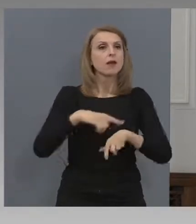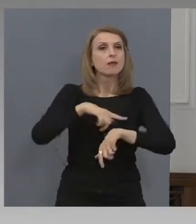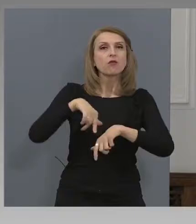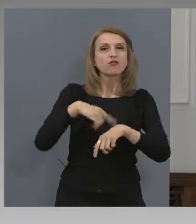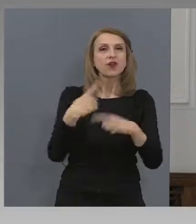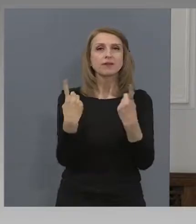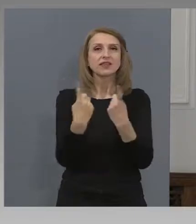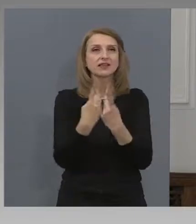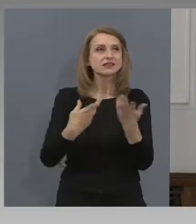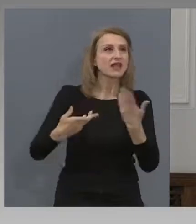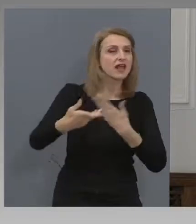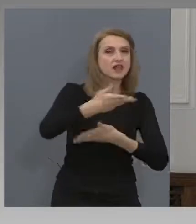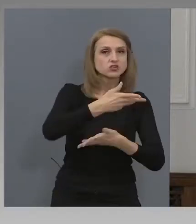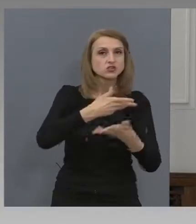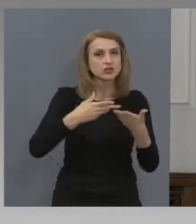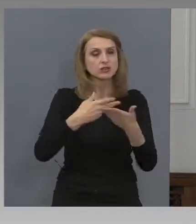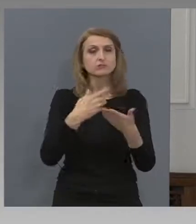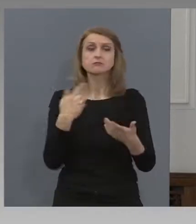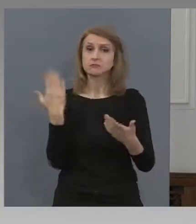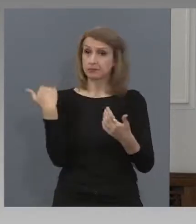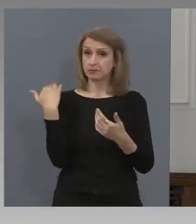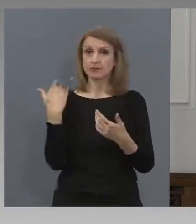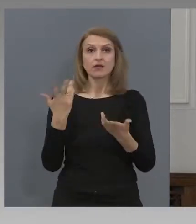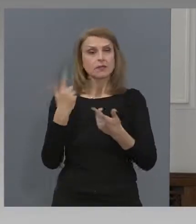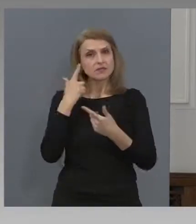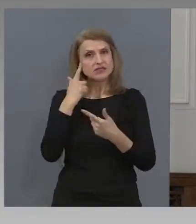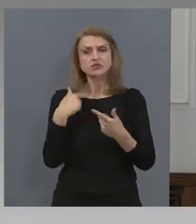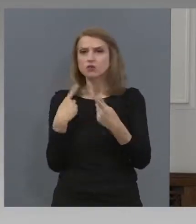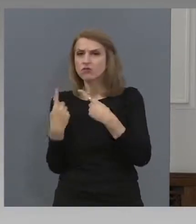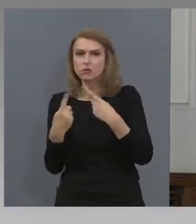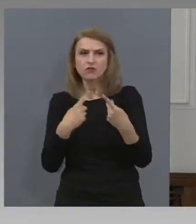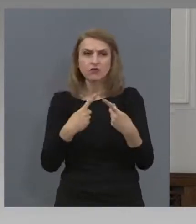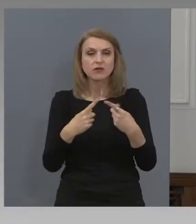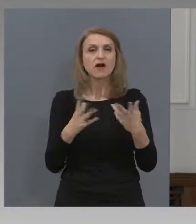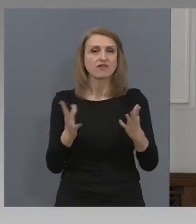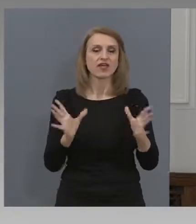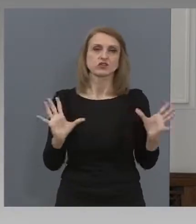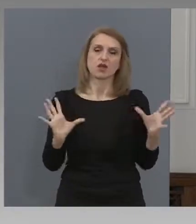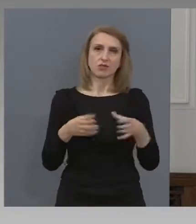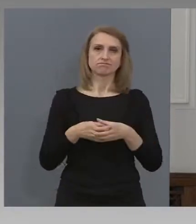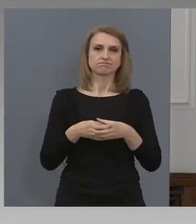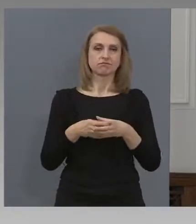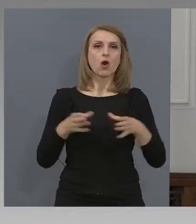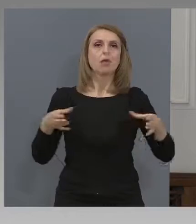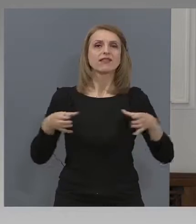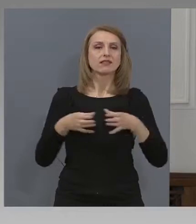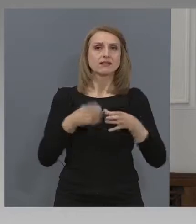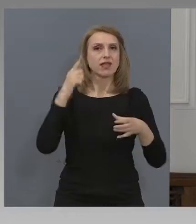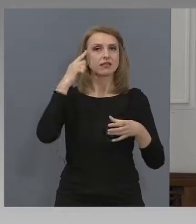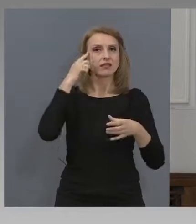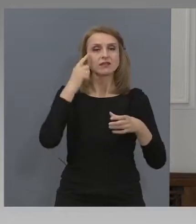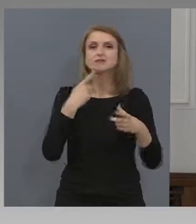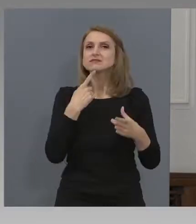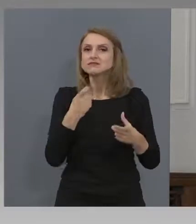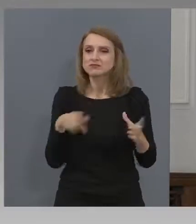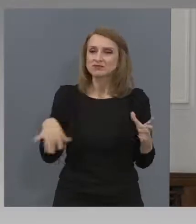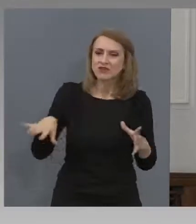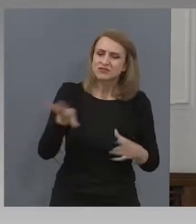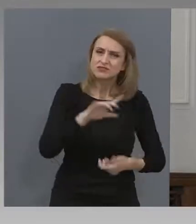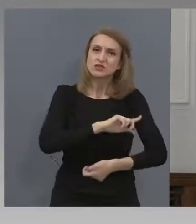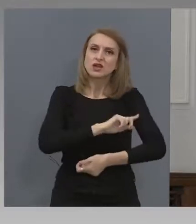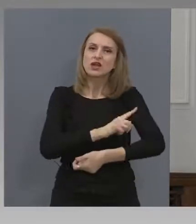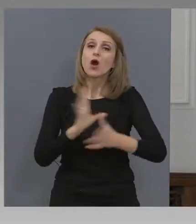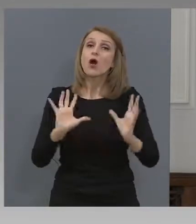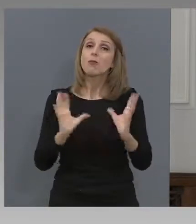срещата мисля, че постигнахме обединение с всички съвместни усилия това да се случи.